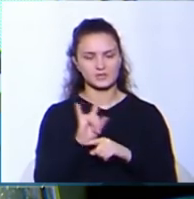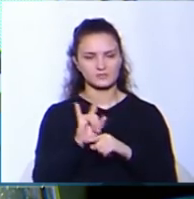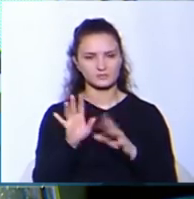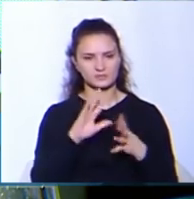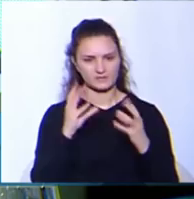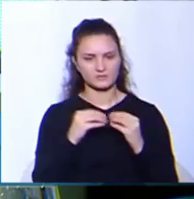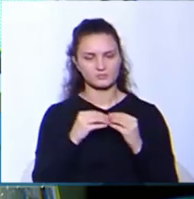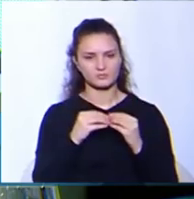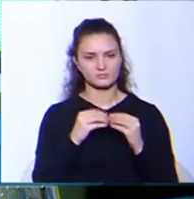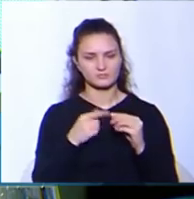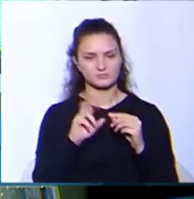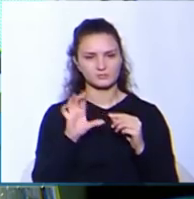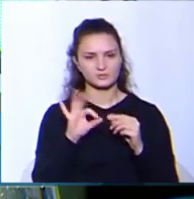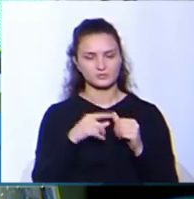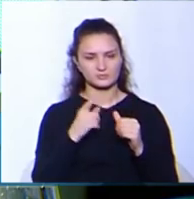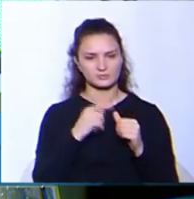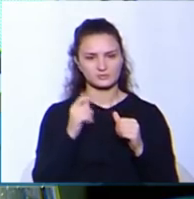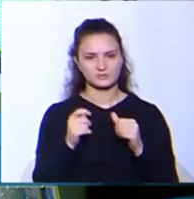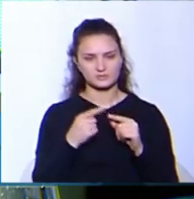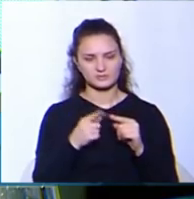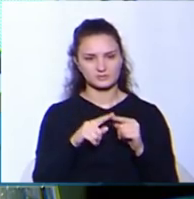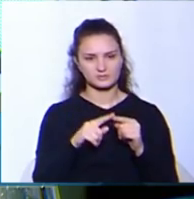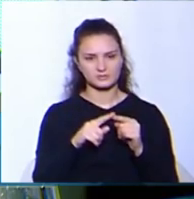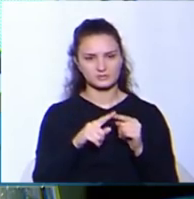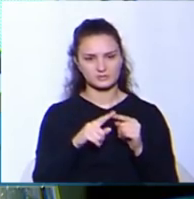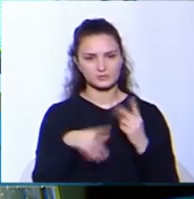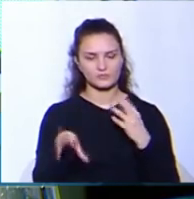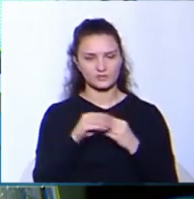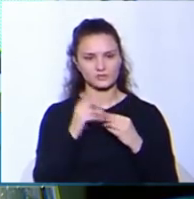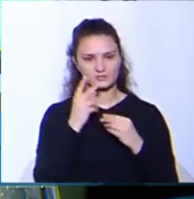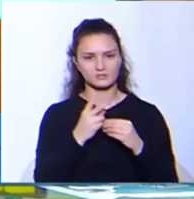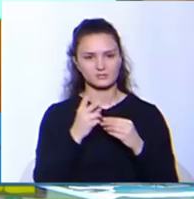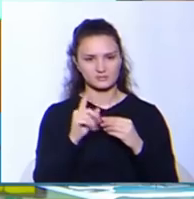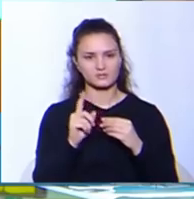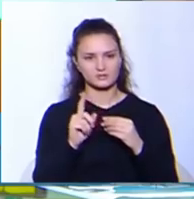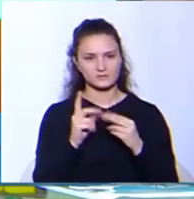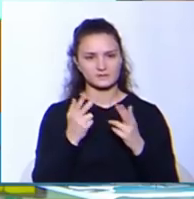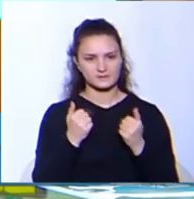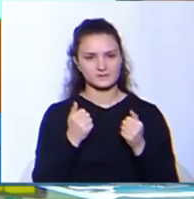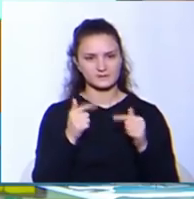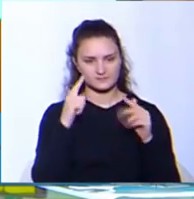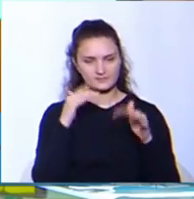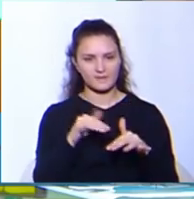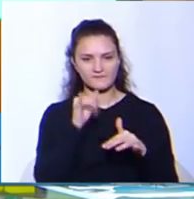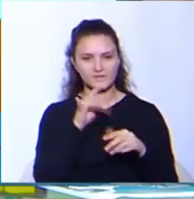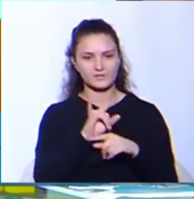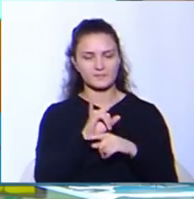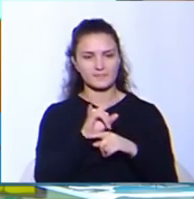ბოლომდე და მათ ბიო შეერქვათ იმისთვის, რომ მოეხიბლათ მარკეტინგული ხრიკი, მარკეტინგული